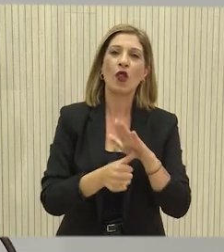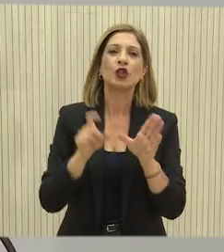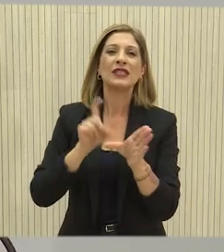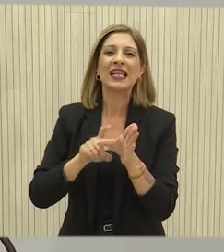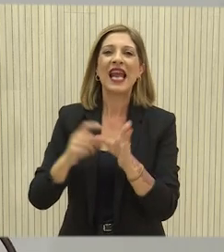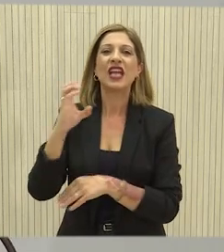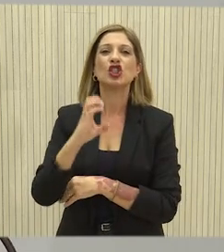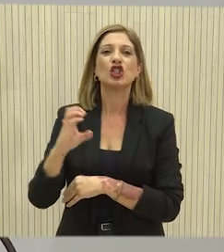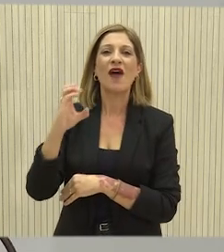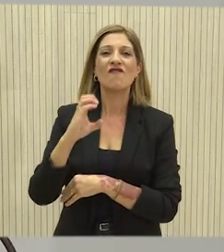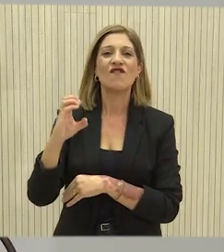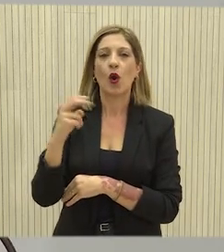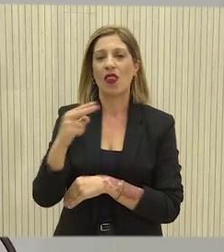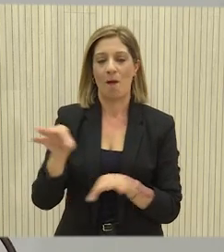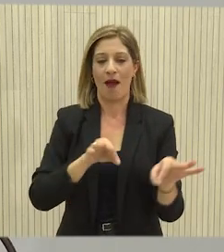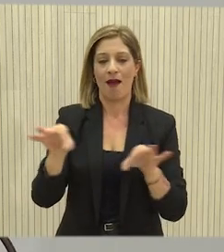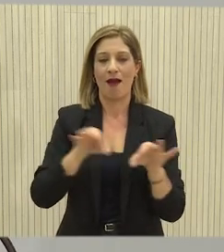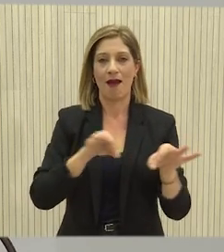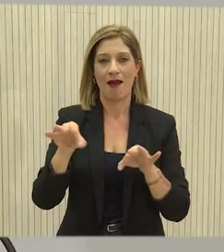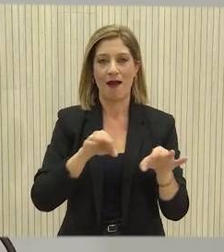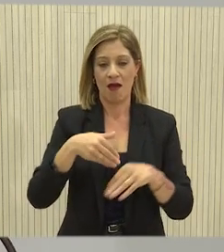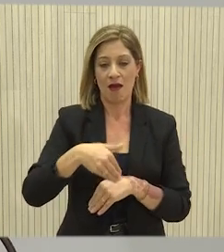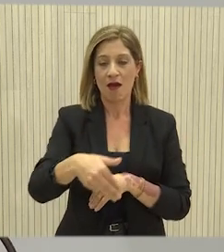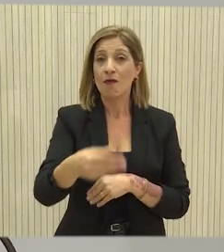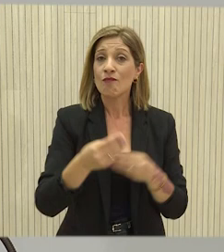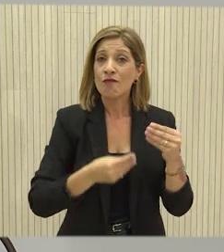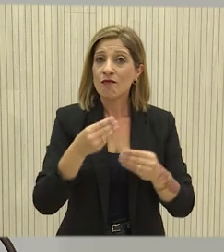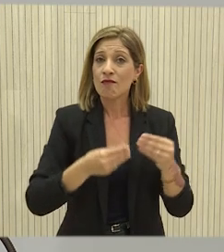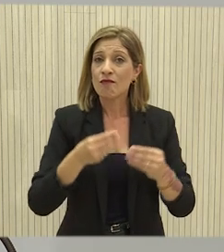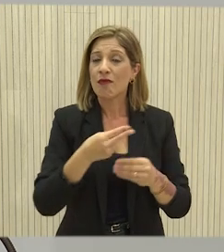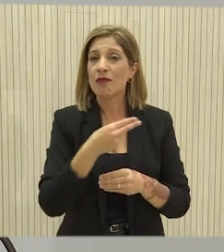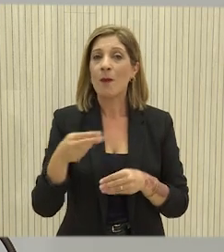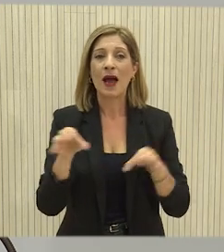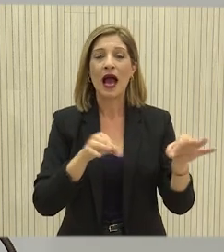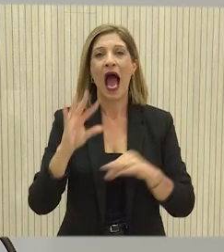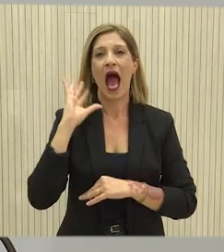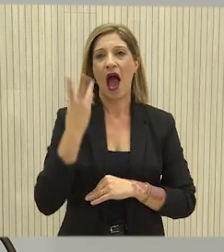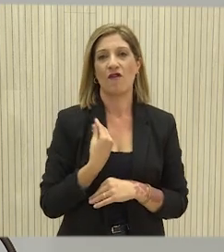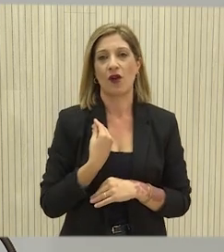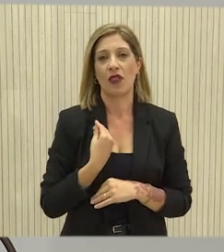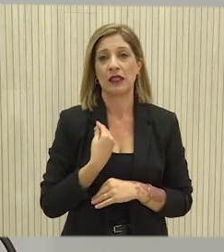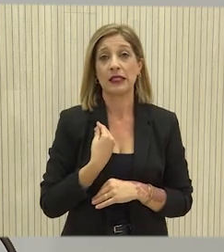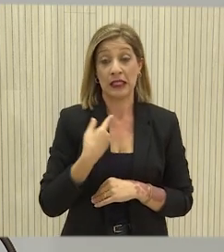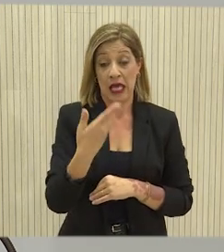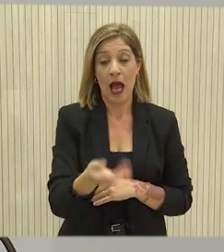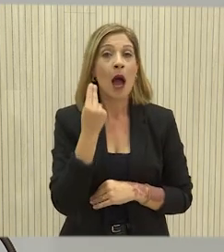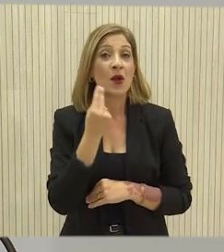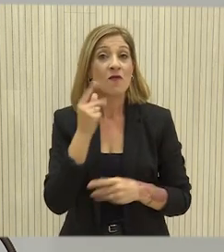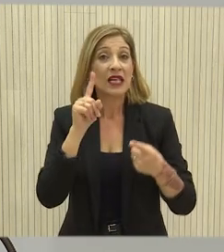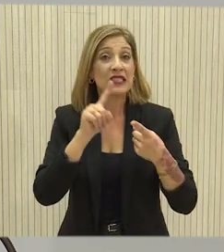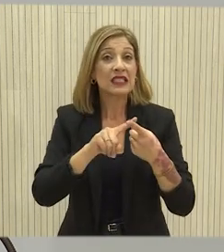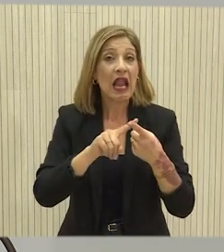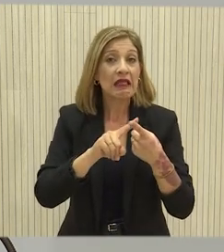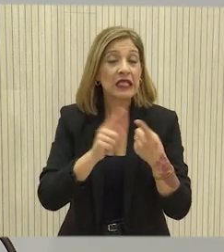με φόντο και την εν ώψη της λήξης της προθεσμίας σε σχέση με τον κοίτασμα Αφροδίτη. Θα περιμένουμε κάτι ουσιαστικό ή απλά